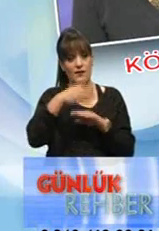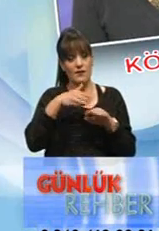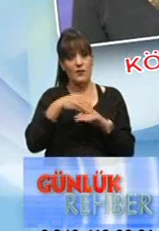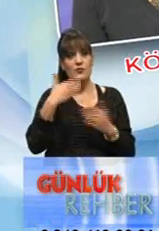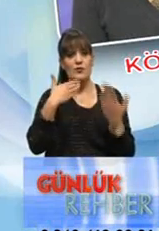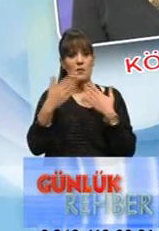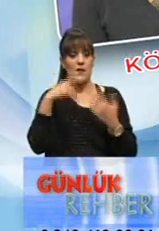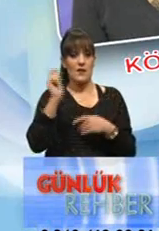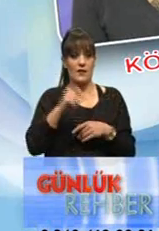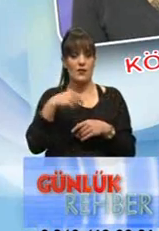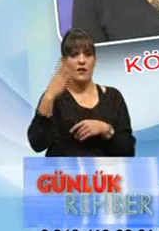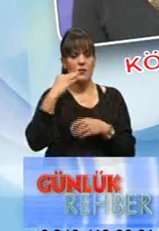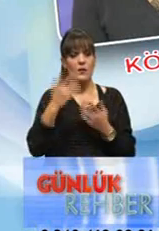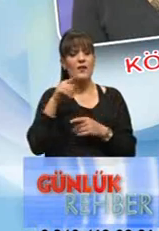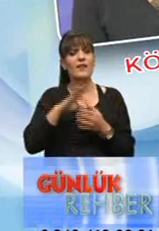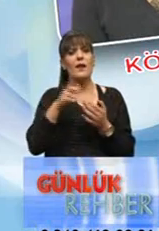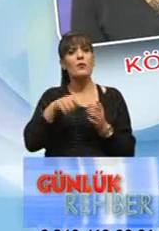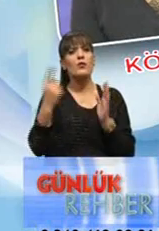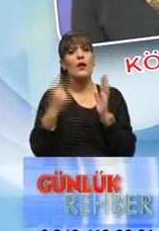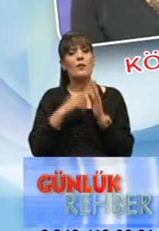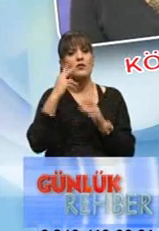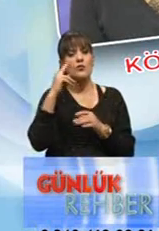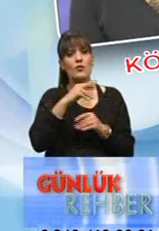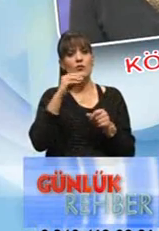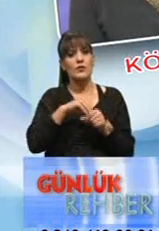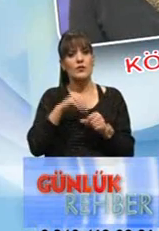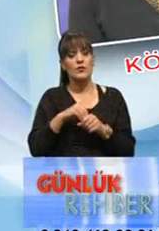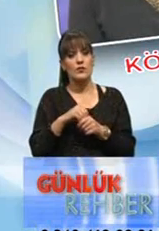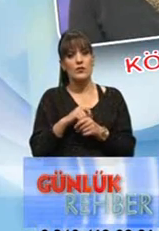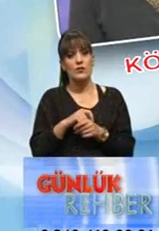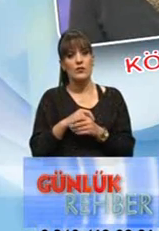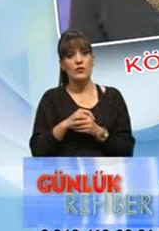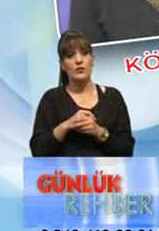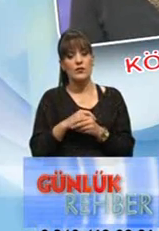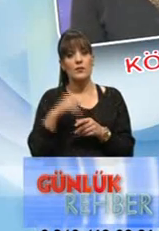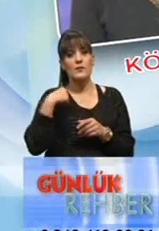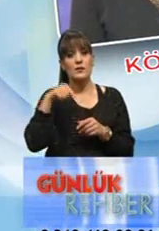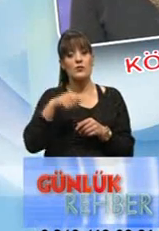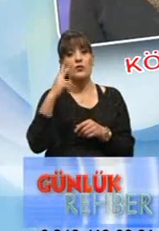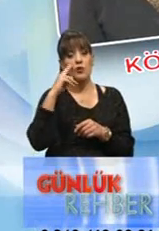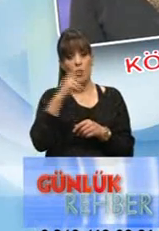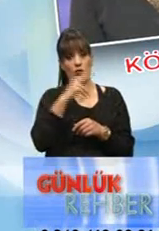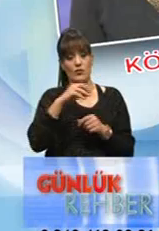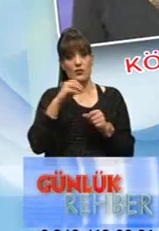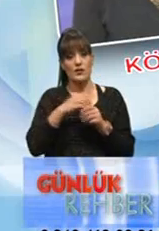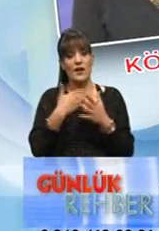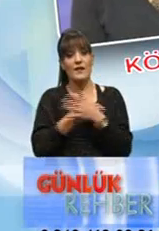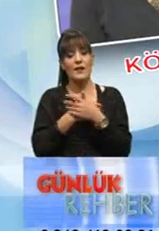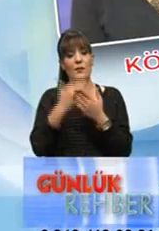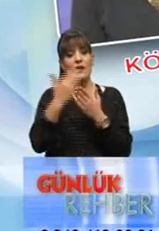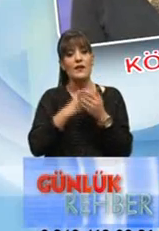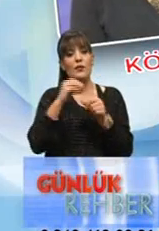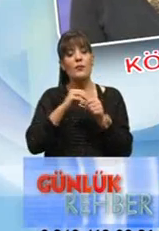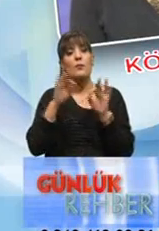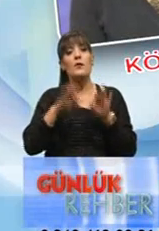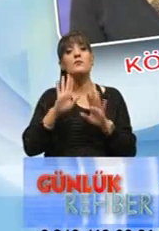sohbet ediyorlar anladığım kadarıyla. Nedir burada amaç görüntüdeki? Evet. Biz bu görüntüleri Kelebek yayına